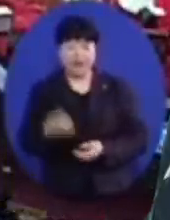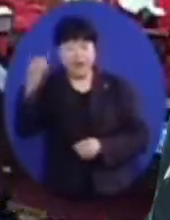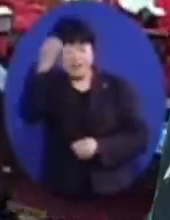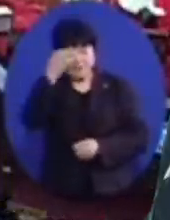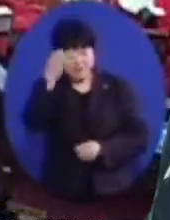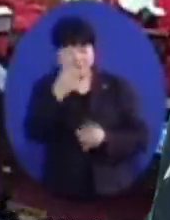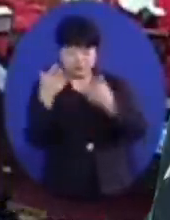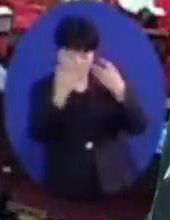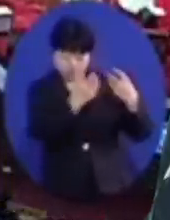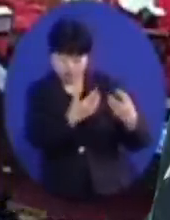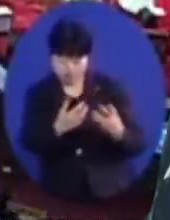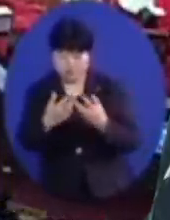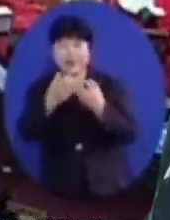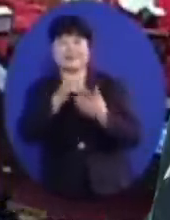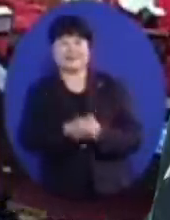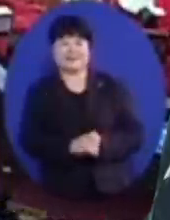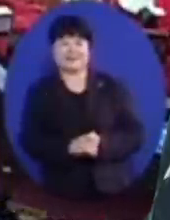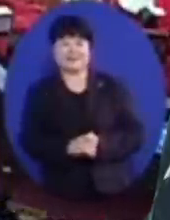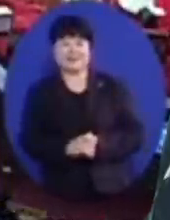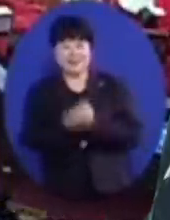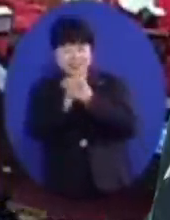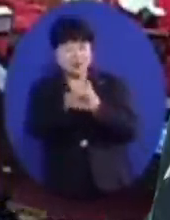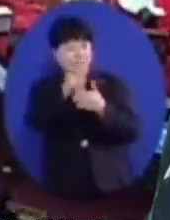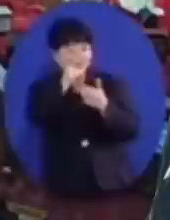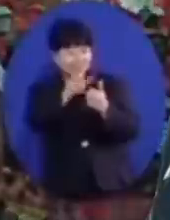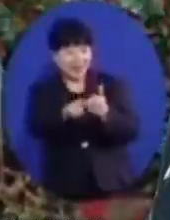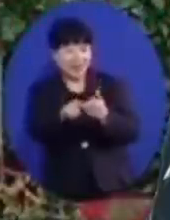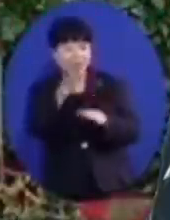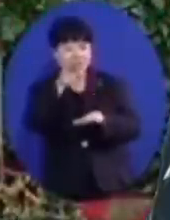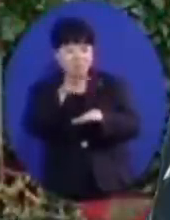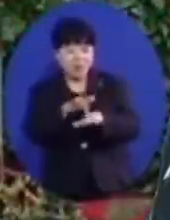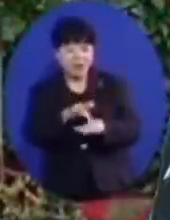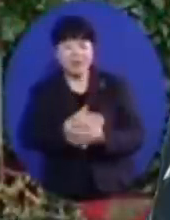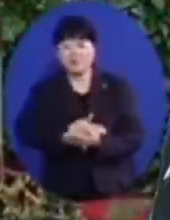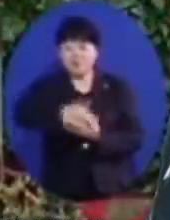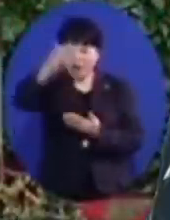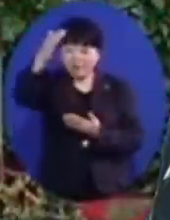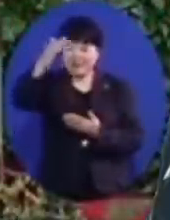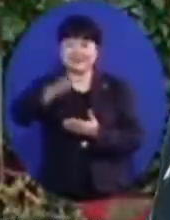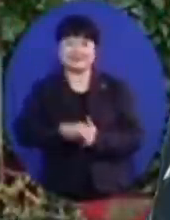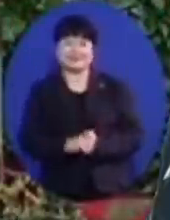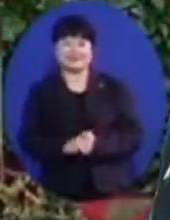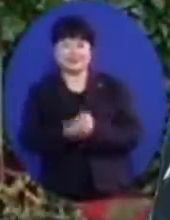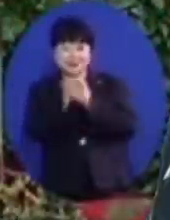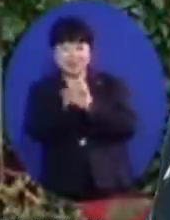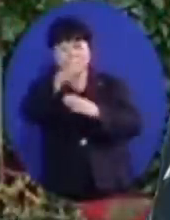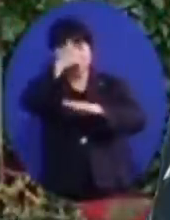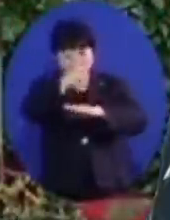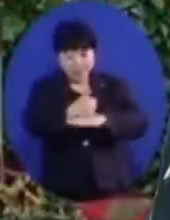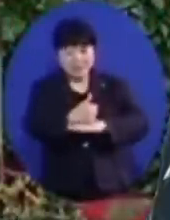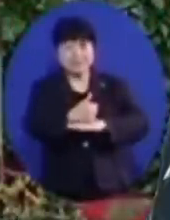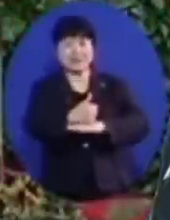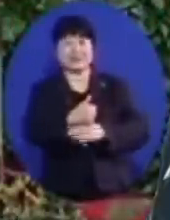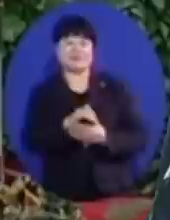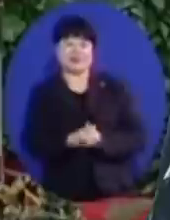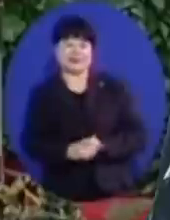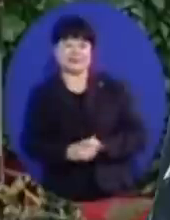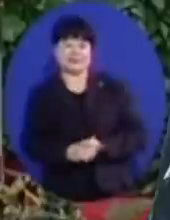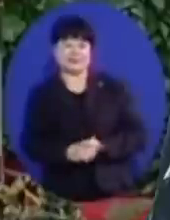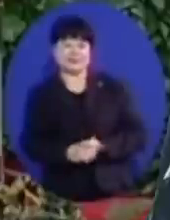성령 충만합니다 그리고 기도하면 마귀가 물러가는 것입니다 기도가 마지막 우리가 해야 될 일인 것입니다